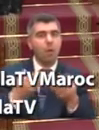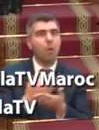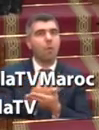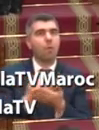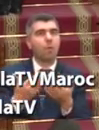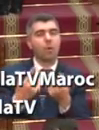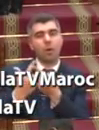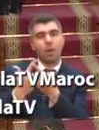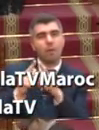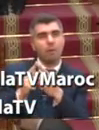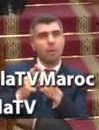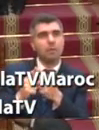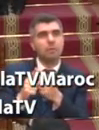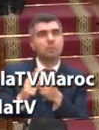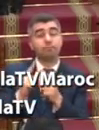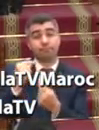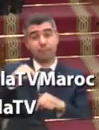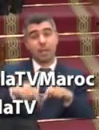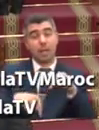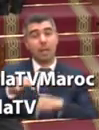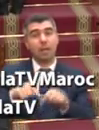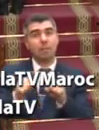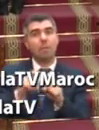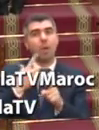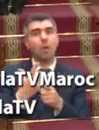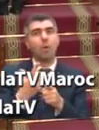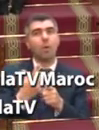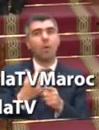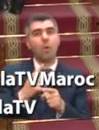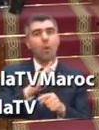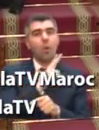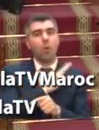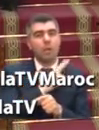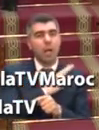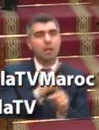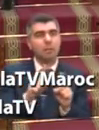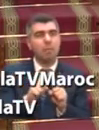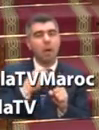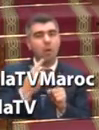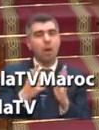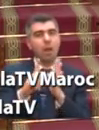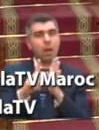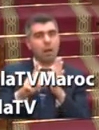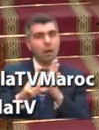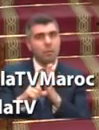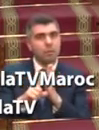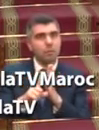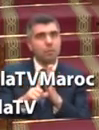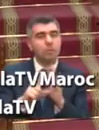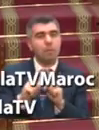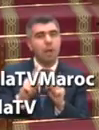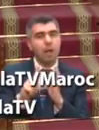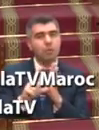المقترحات، لانه كاين بعض التخوفات عند هاد الاساتذه اطر الاكاديميات من ناحيه لا المكانه القانونيه ديال هاد